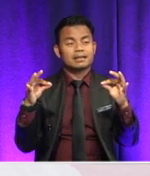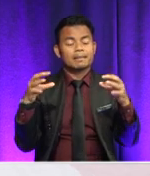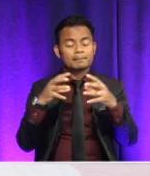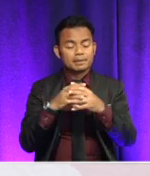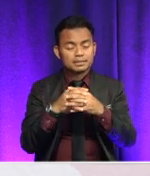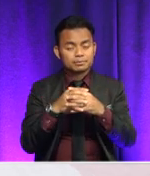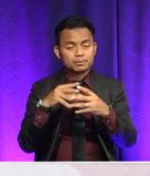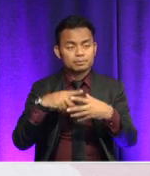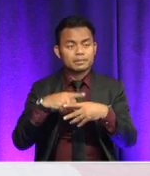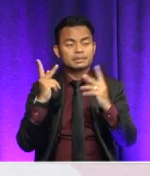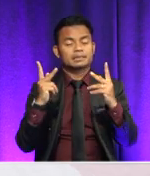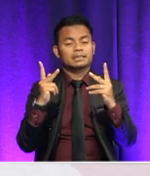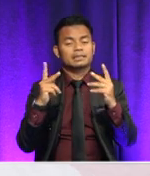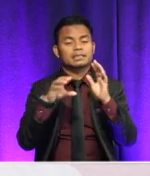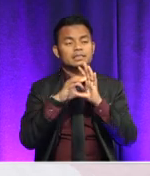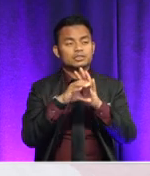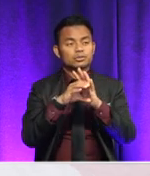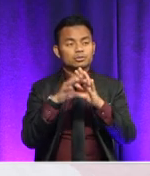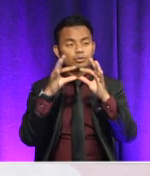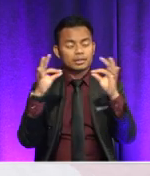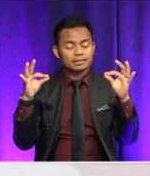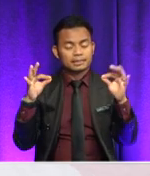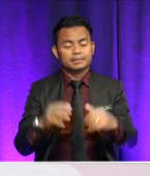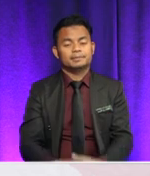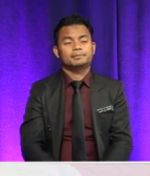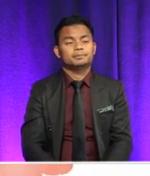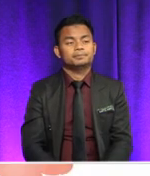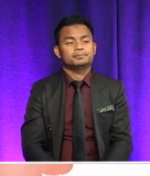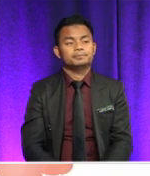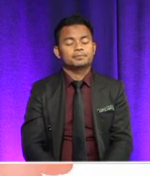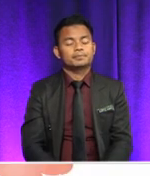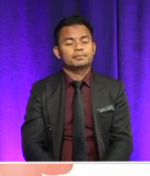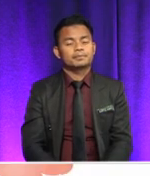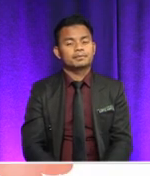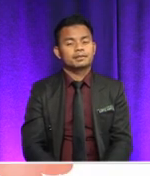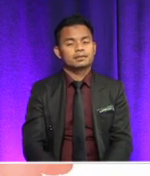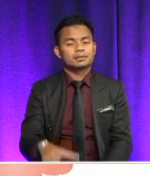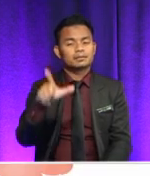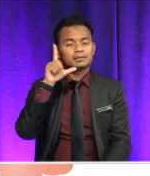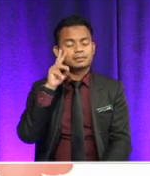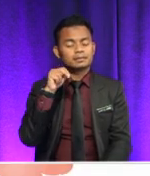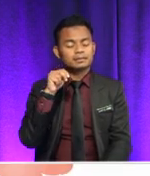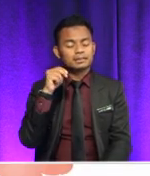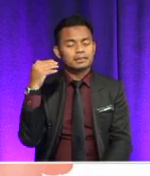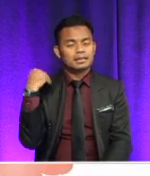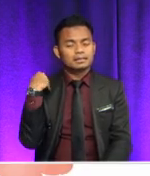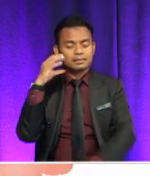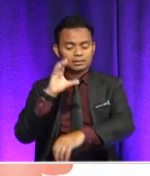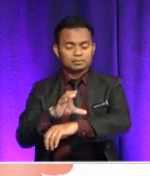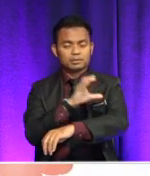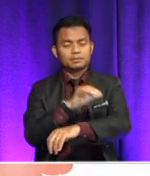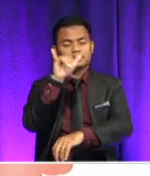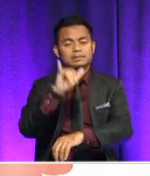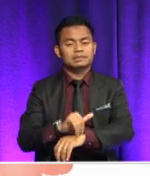pula contoh ayatnya yaitu kalori Latif Linda memiliki computer rible yang amat